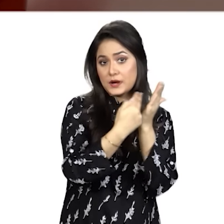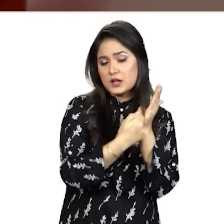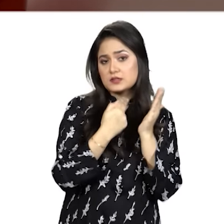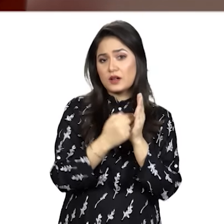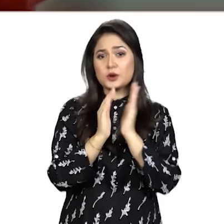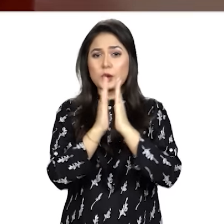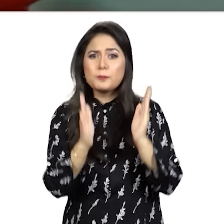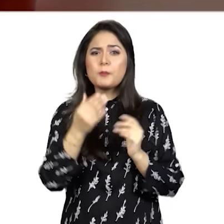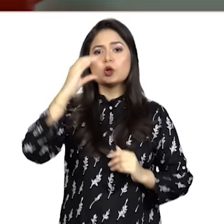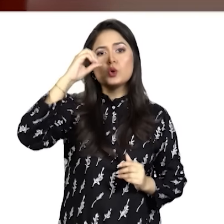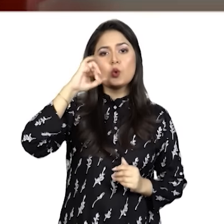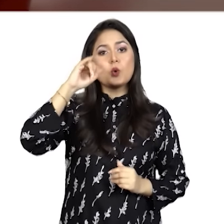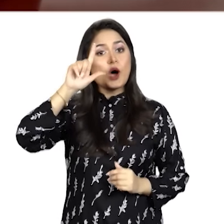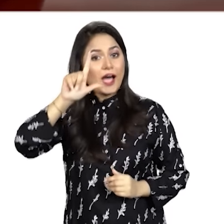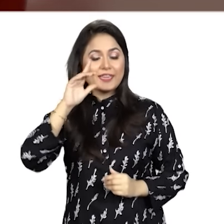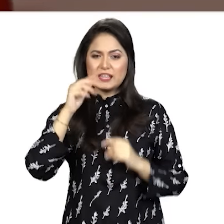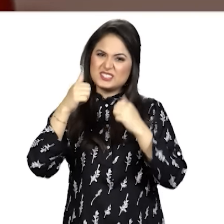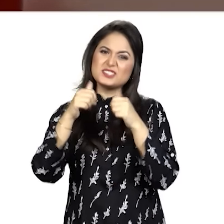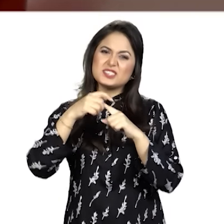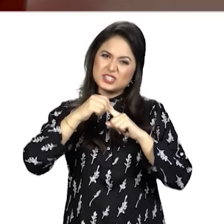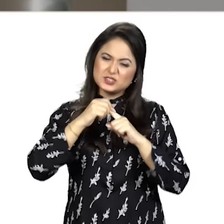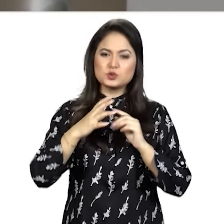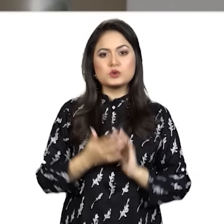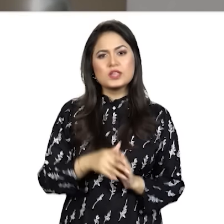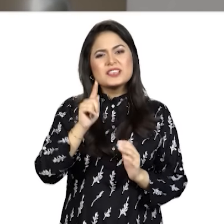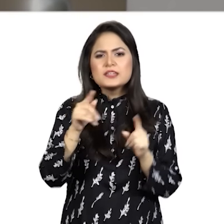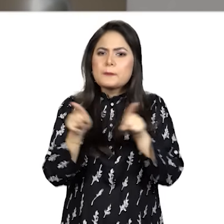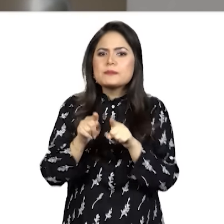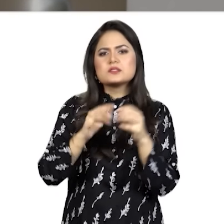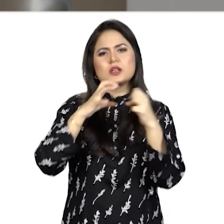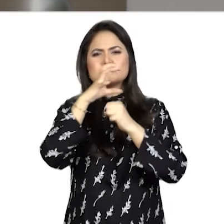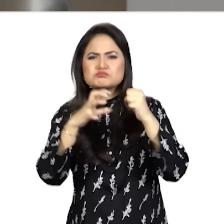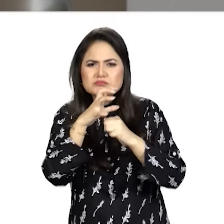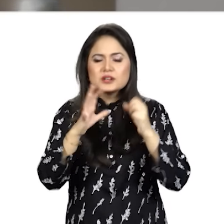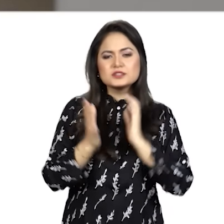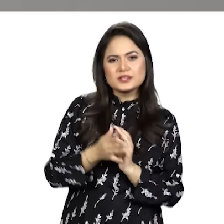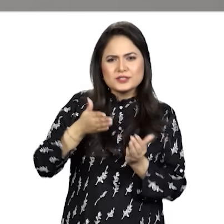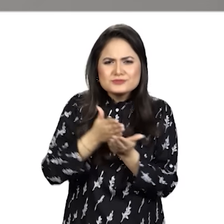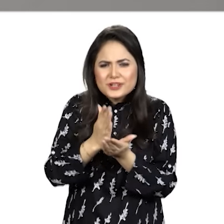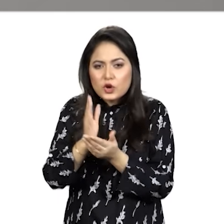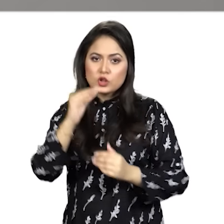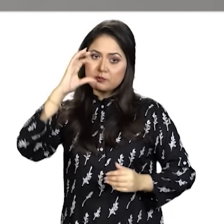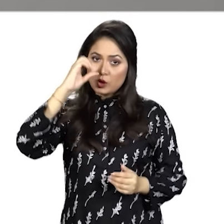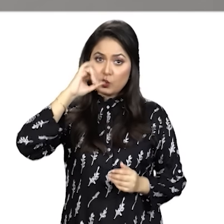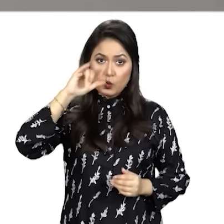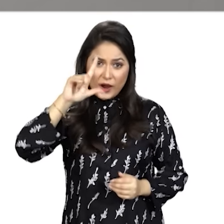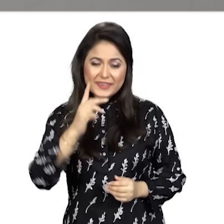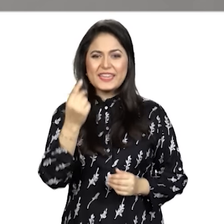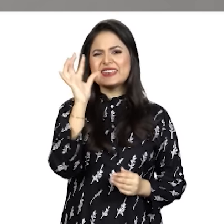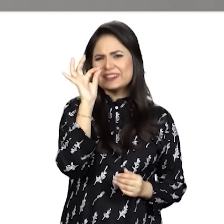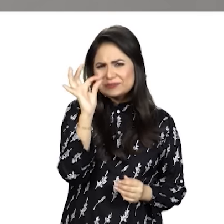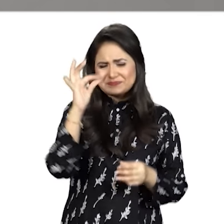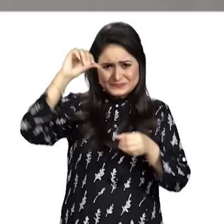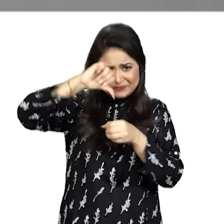कारकर्दगी के लिए ऑयलिंग की ज़रूरत होती है। जी हाँ, जिस तरह मशीनों के तमाम पुर्जों को रवा रखने के लिए उनमें ऑयल या लुब्रिकेंट